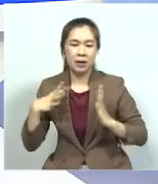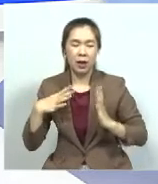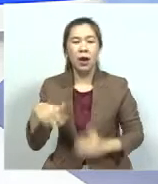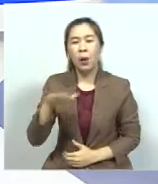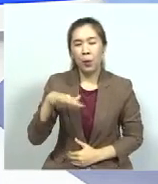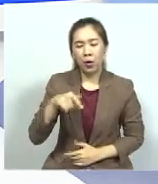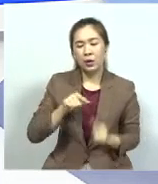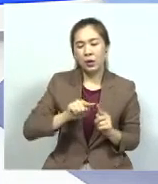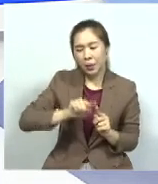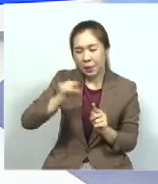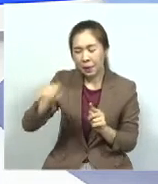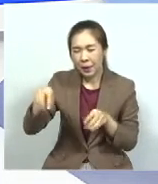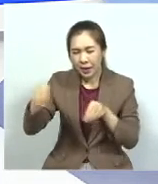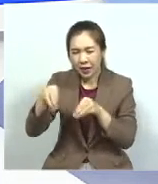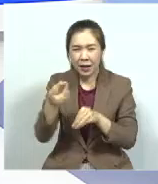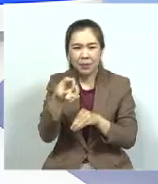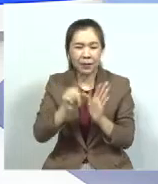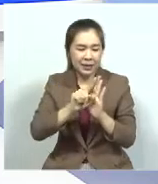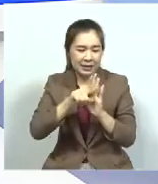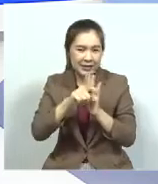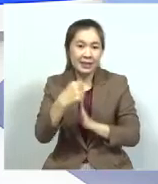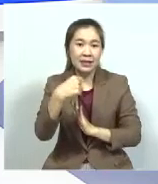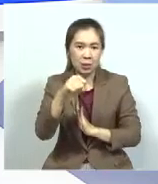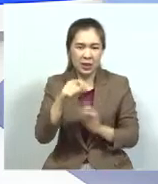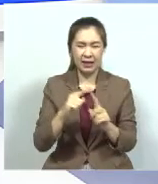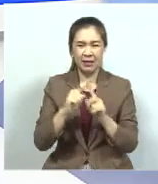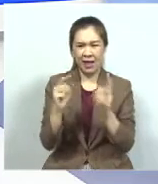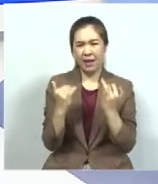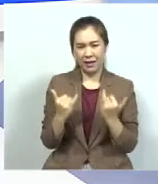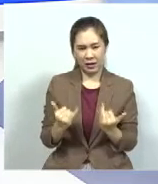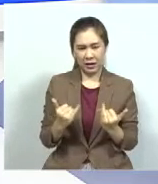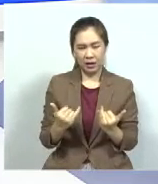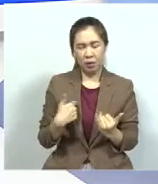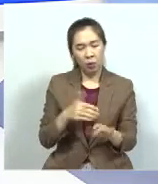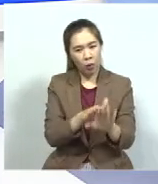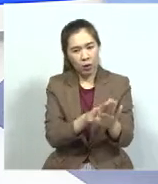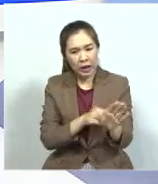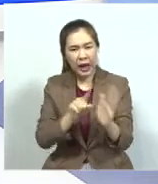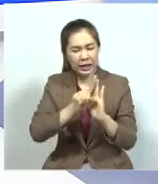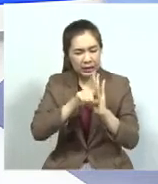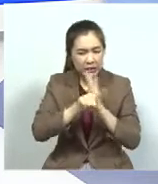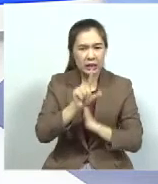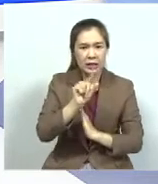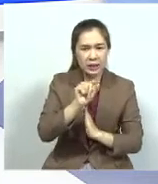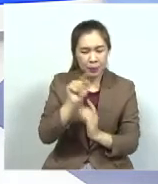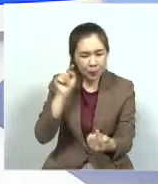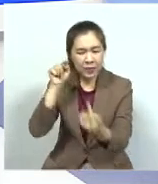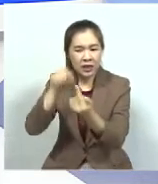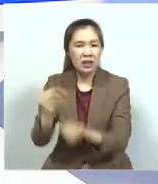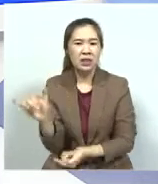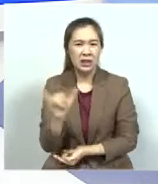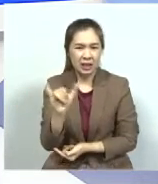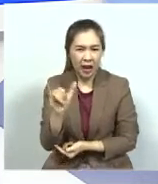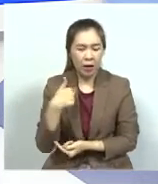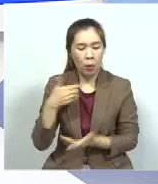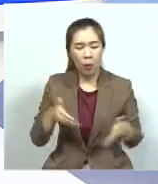เนี่ยเดินทางไปก็ไม่ไกลประมาณ10นาทีก็ถึงแต่ว่าครั้งนี้เนี่ย20นาทีแล้วก็ยังไม่ถึงเหมือนไปท